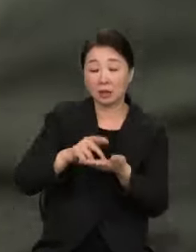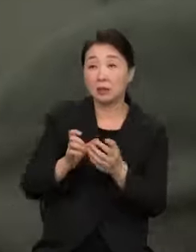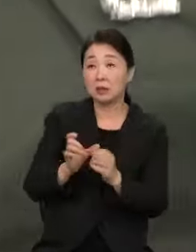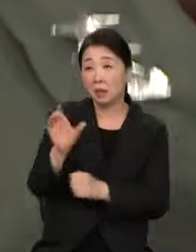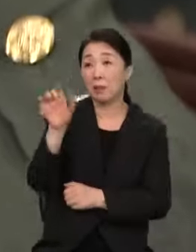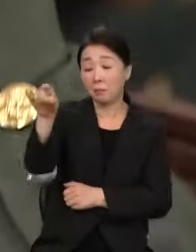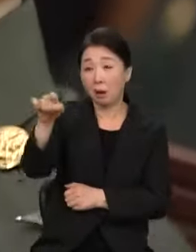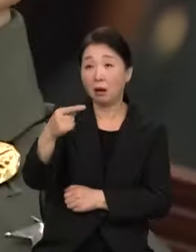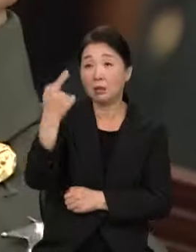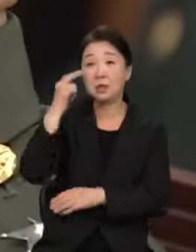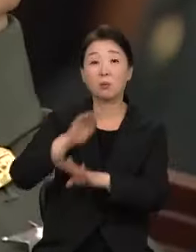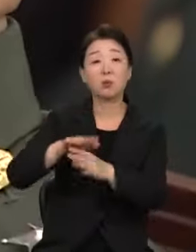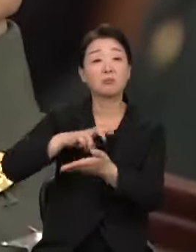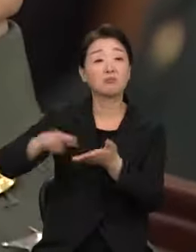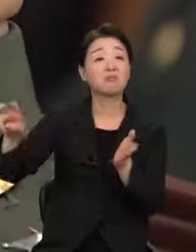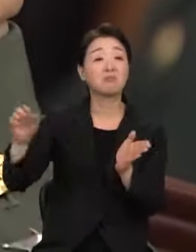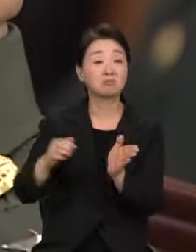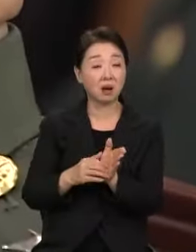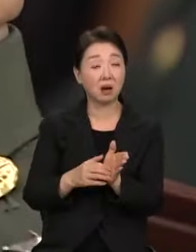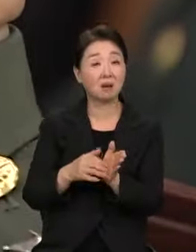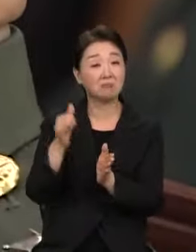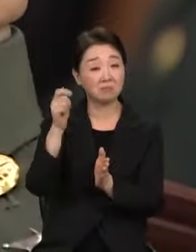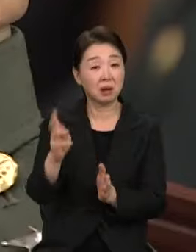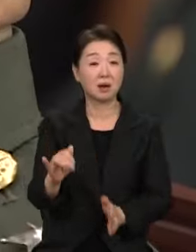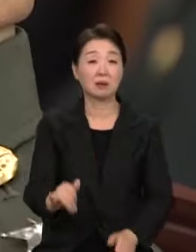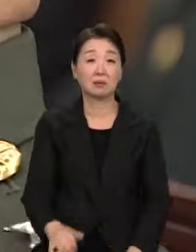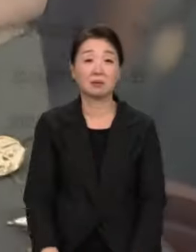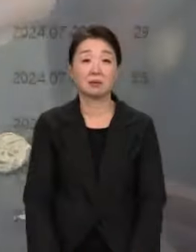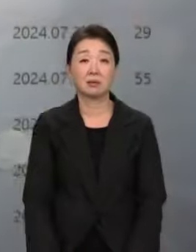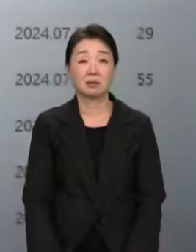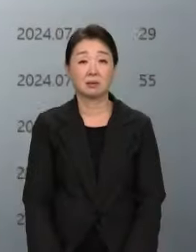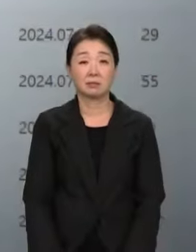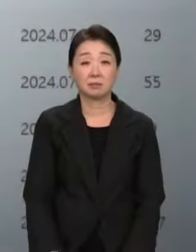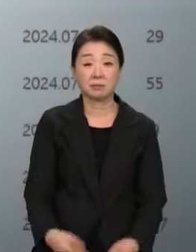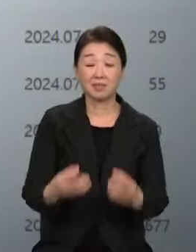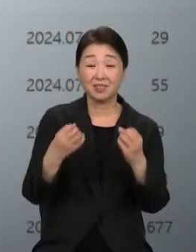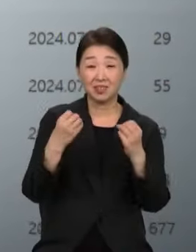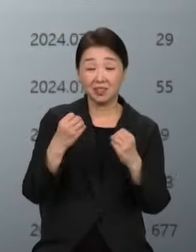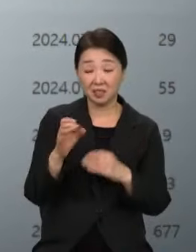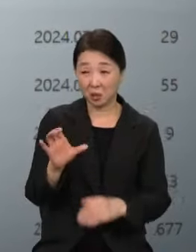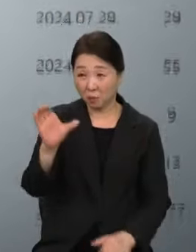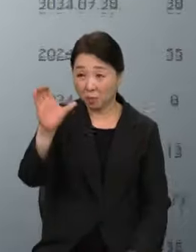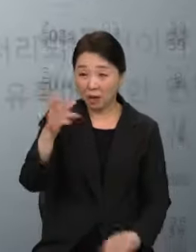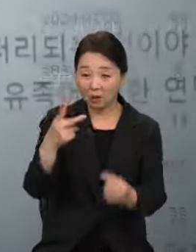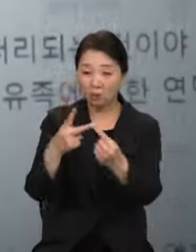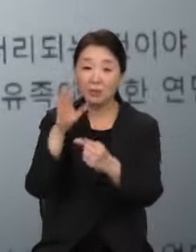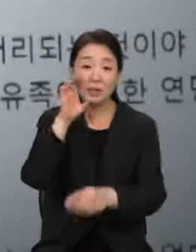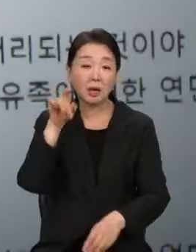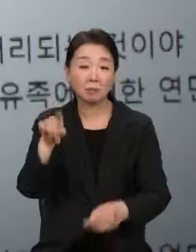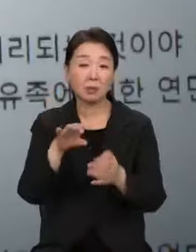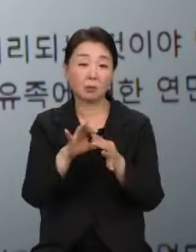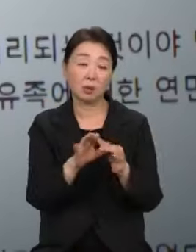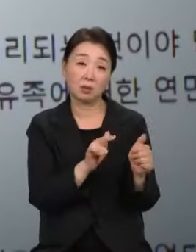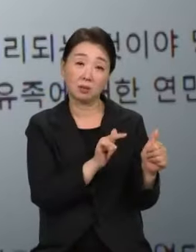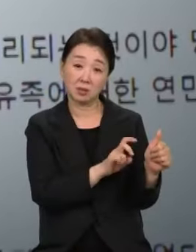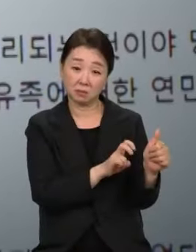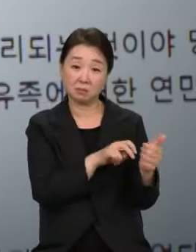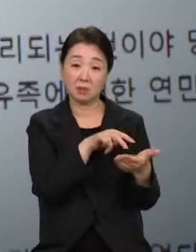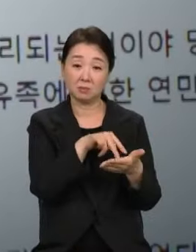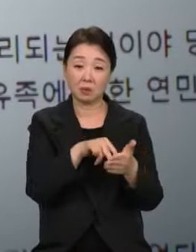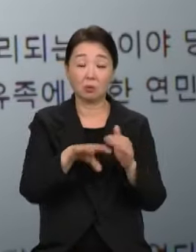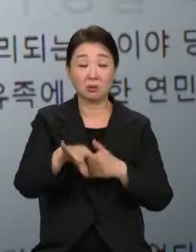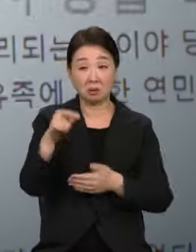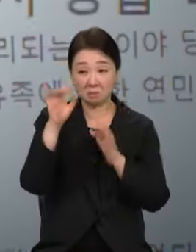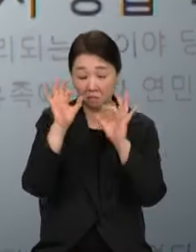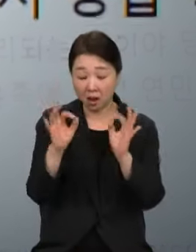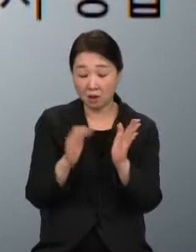올려뒀으니 참고하라는 문자 메시지를 여러 차례 보낸 바 있습니다. 새로 드러난 제2의 카페와 관련해 임 전 사단장 측은 오늘 처음